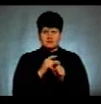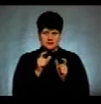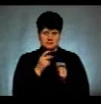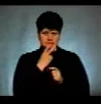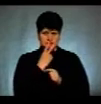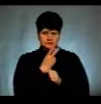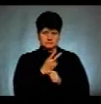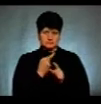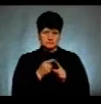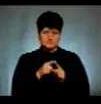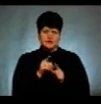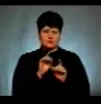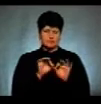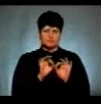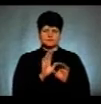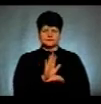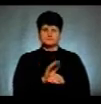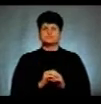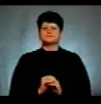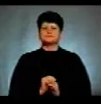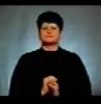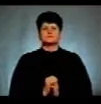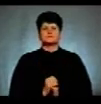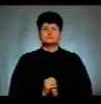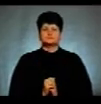зараз глянути цей сюжет, тоді ми прокоментуємо.